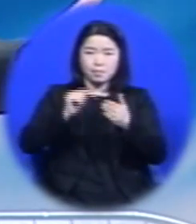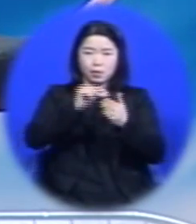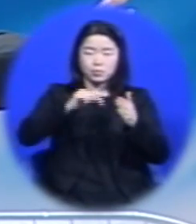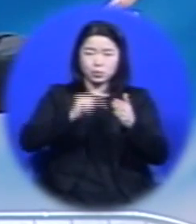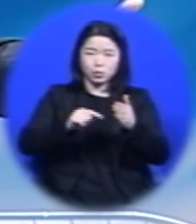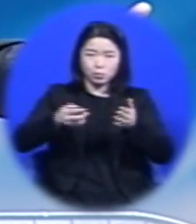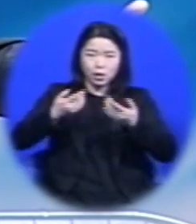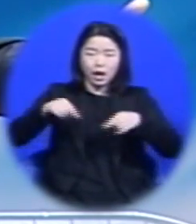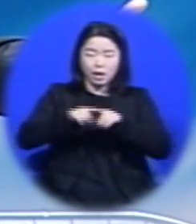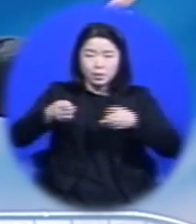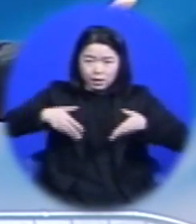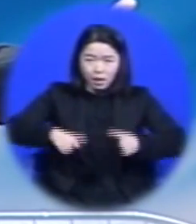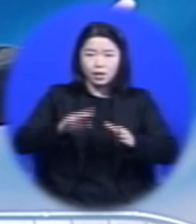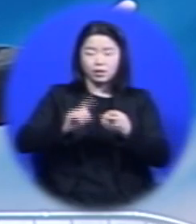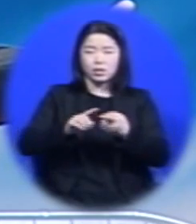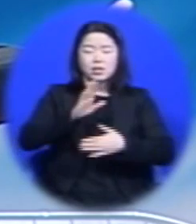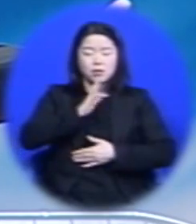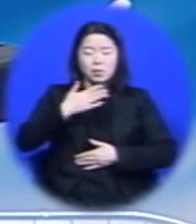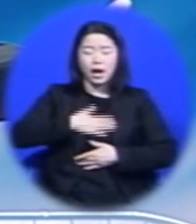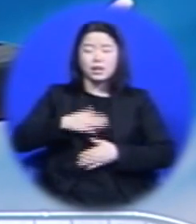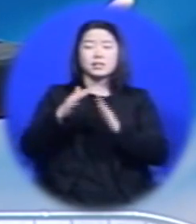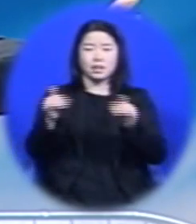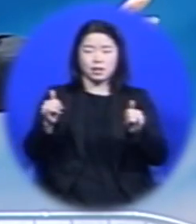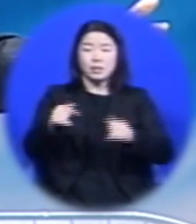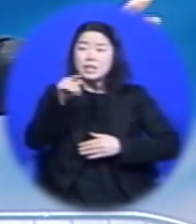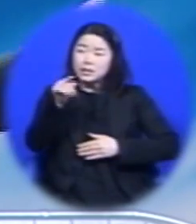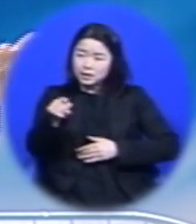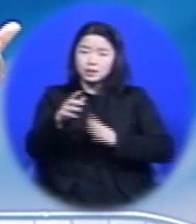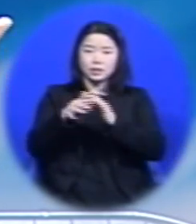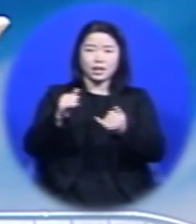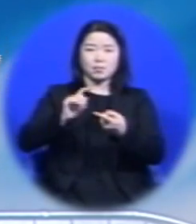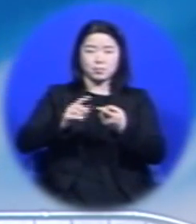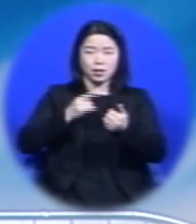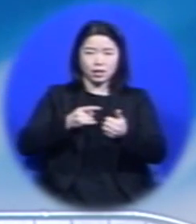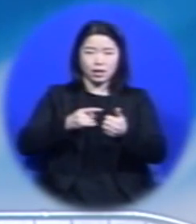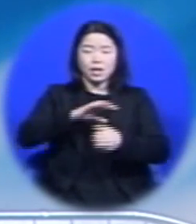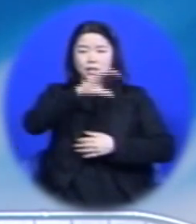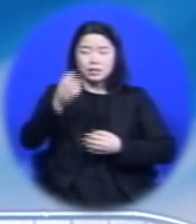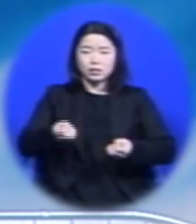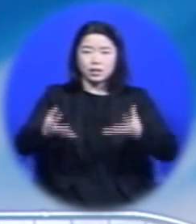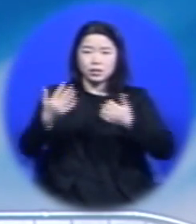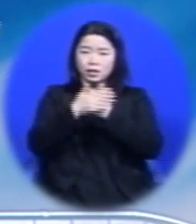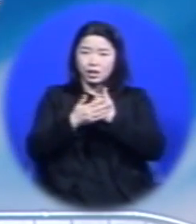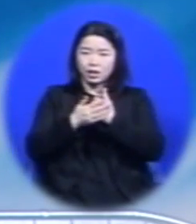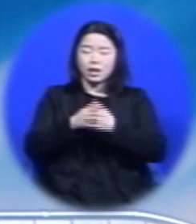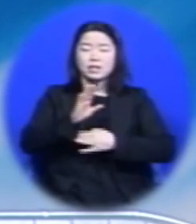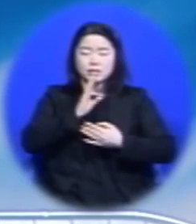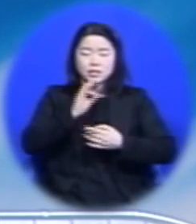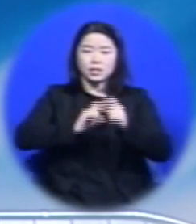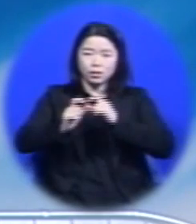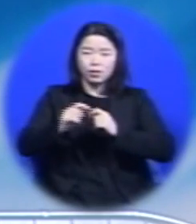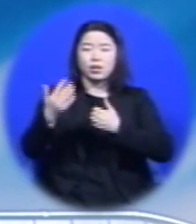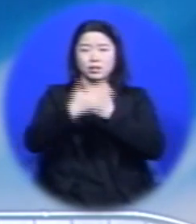것을 전 정말 아는 사람 그 사람에게 성탄절의 은혜가 비로소 은혜가 되는